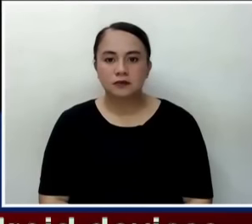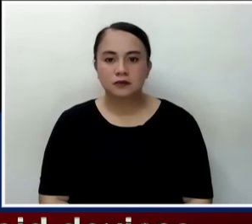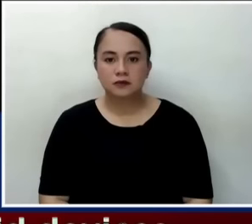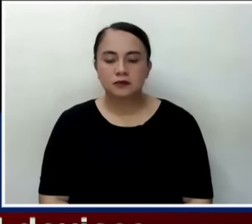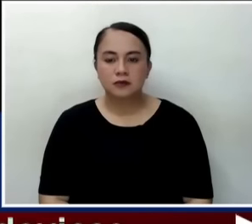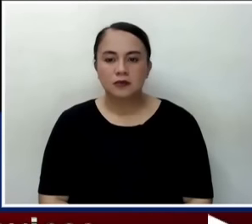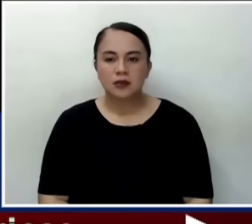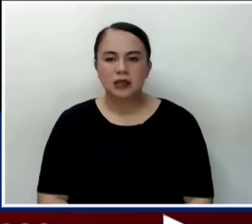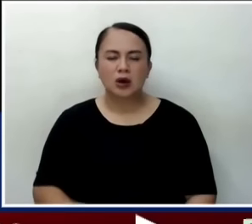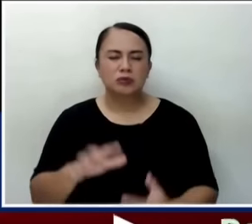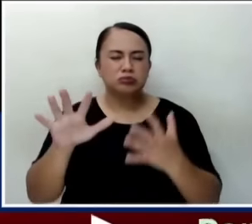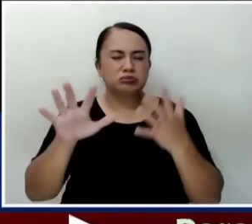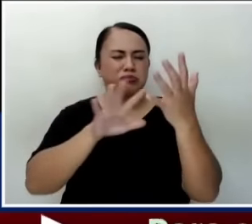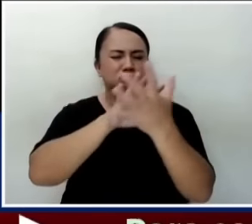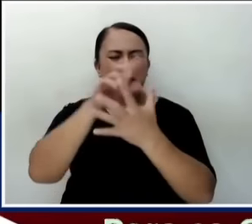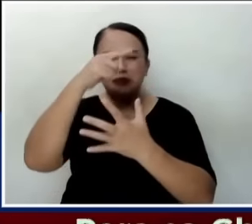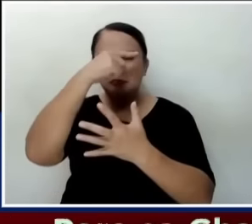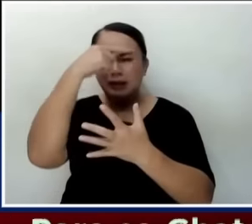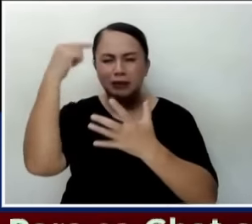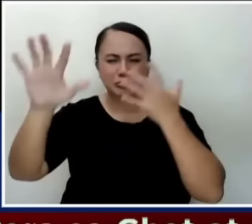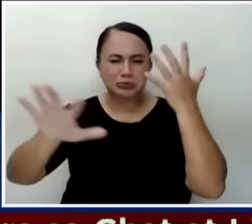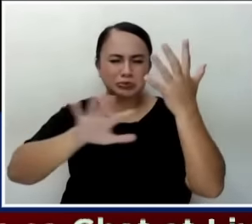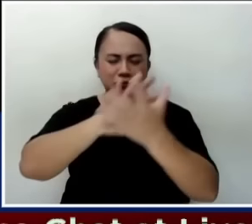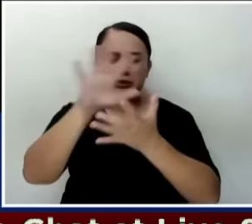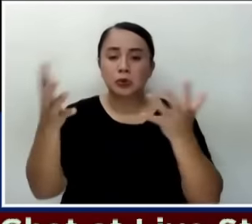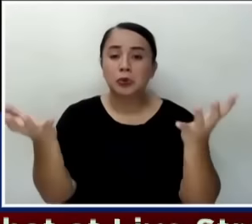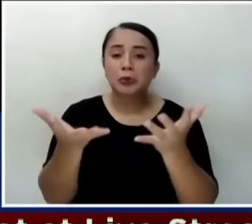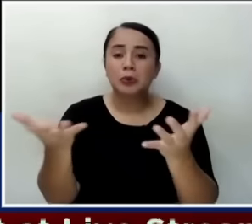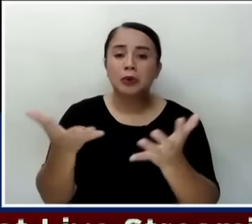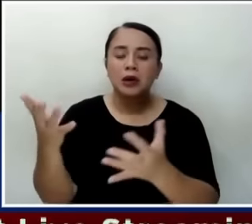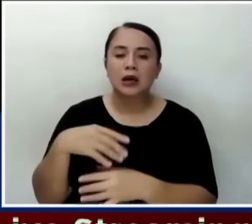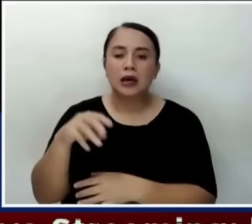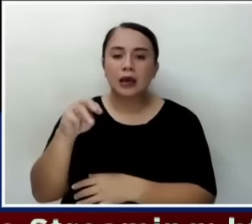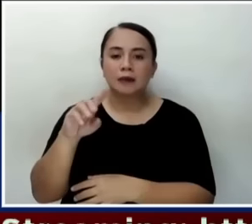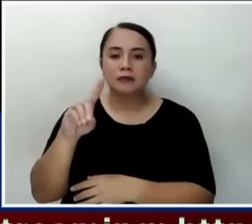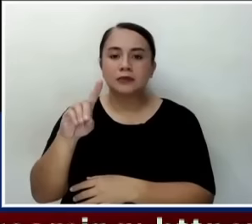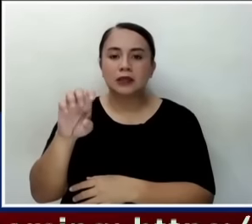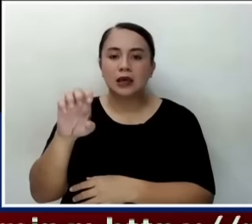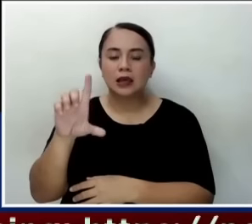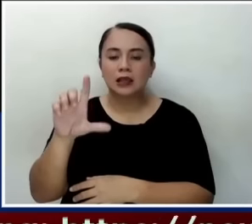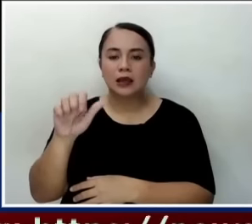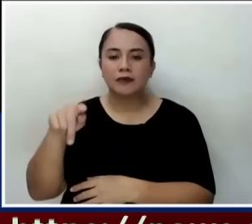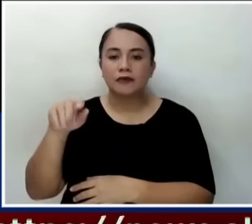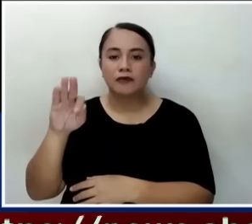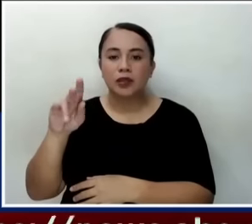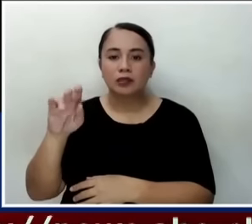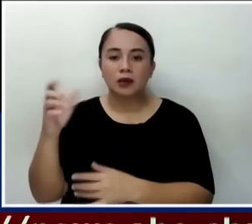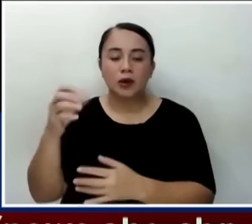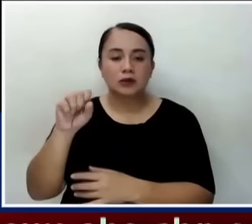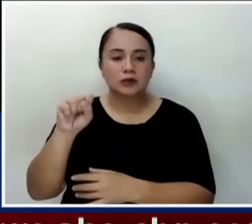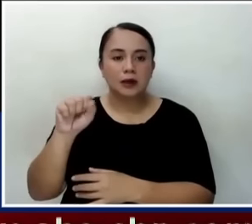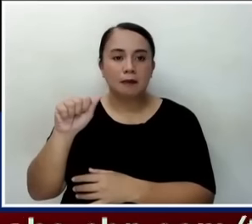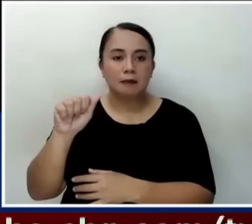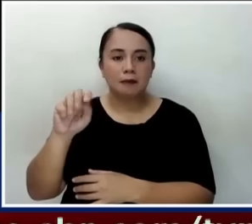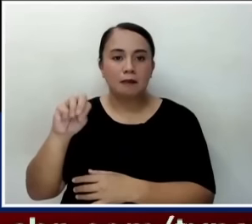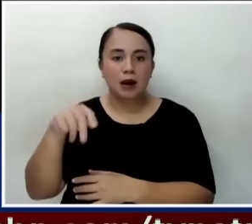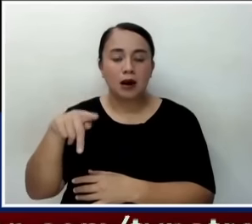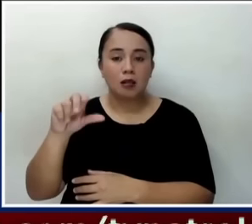Nabalot na maitim at makapal na usok ang bahaging ito ng M. De La Fuente Street sa Sampaloc, Maynila matapos lamunin ng apoy